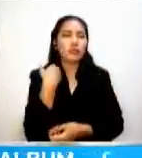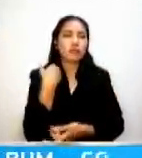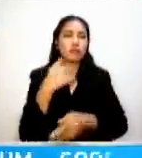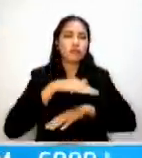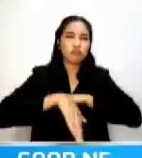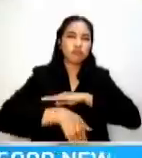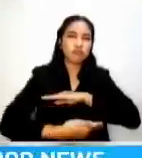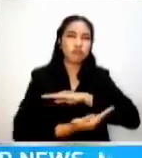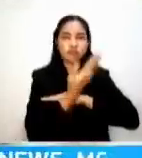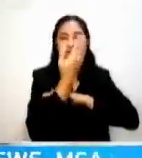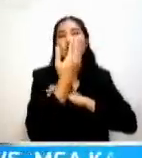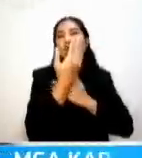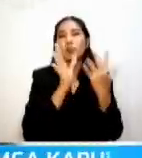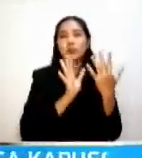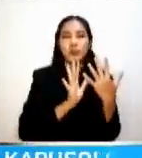Quezon City?